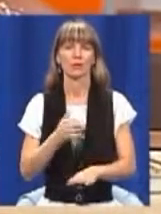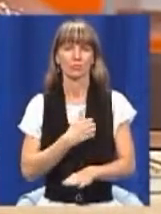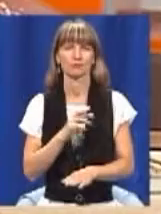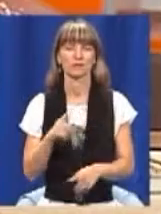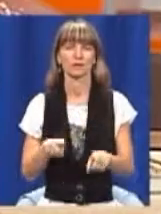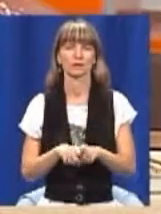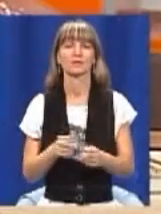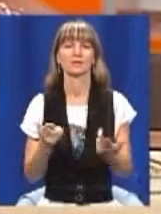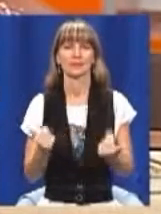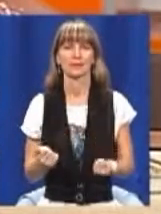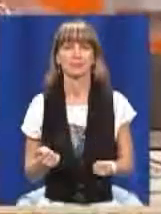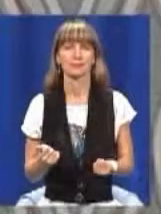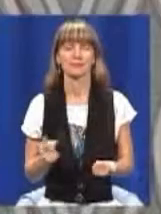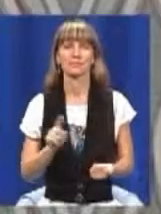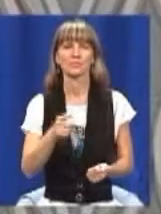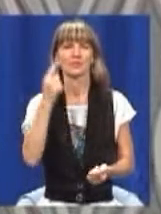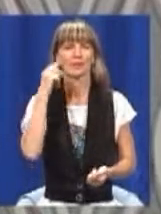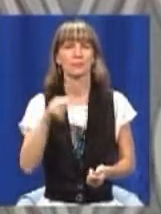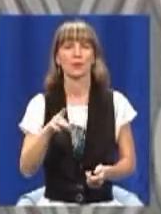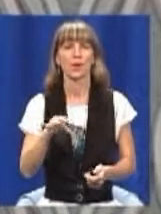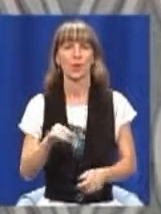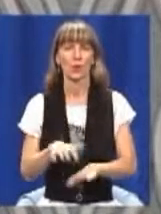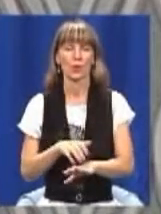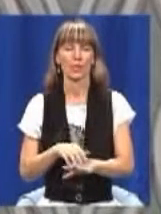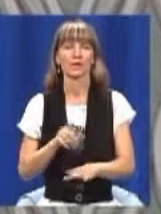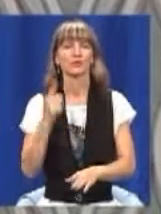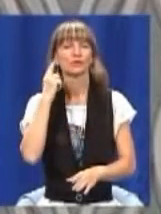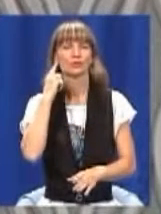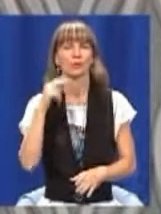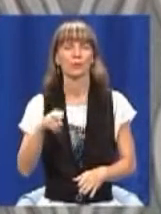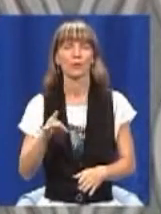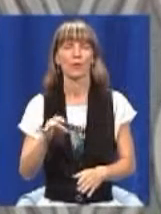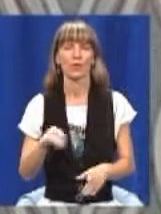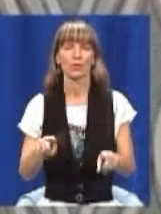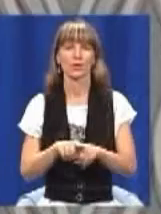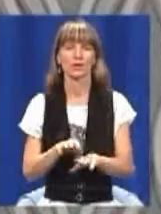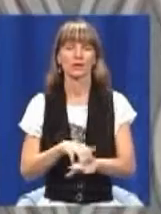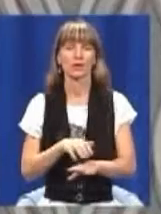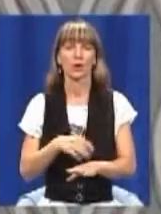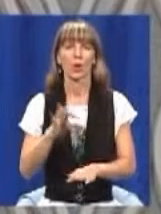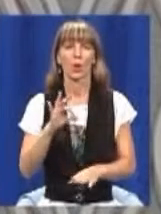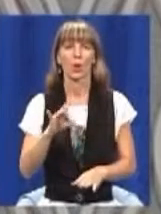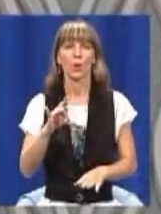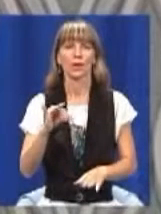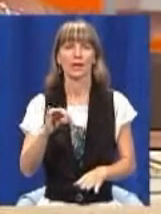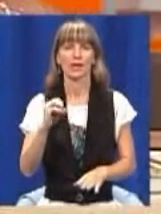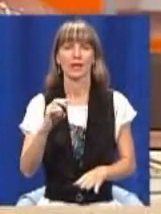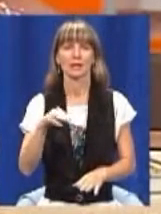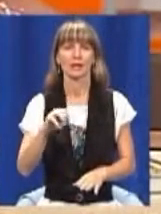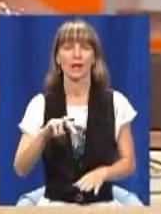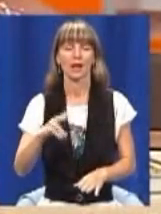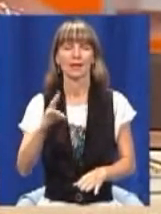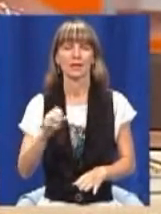такого? Так. А що ти знаєш про котиків? Зокрема, чи чула ти про таку кішку, як орієнтальна кицька?